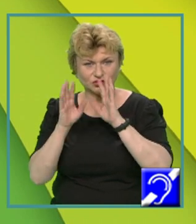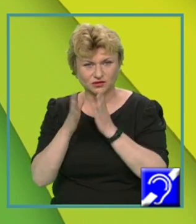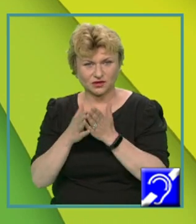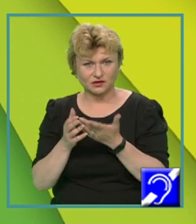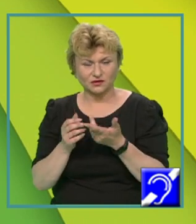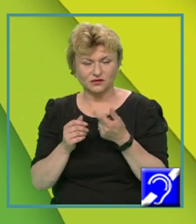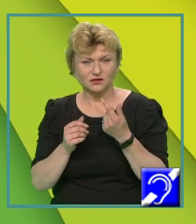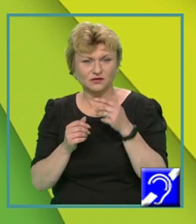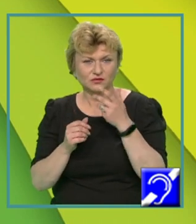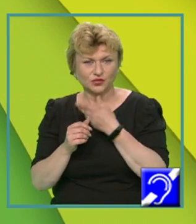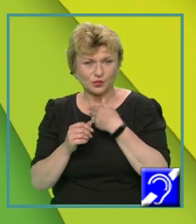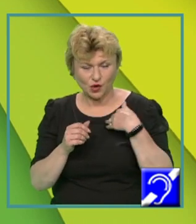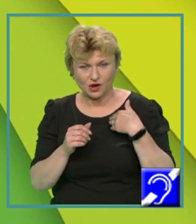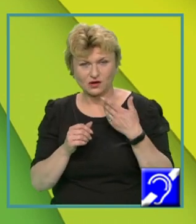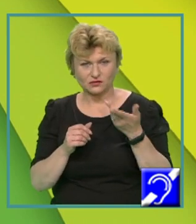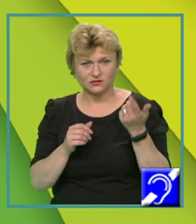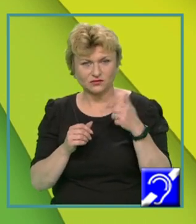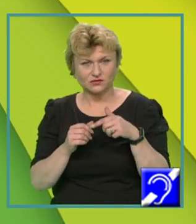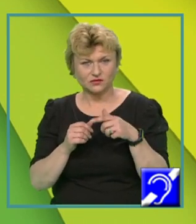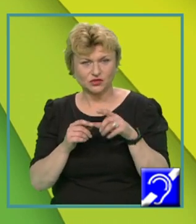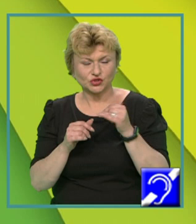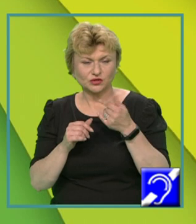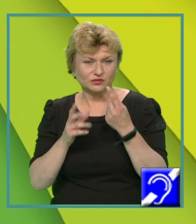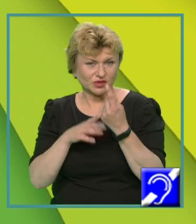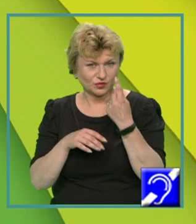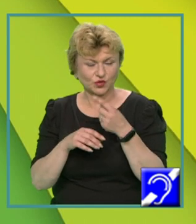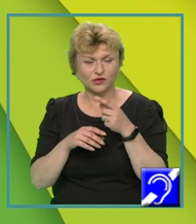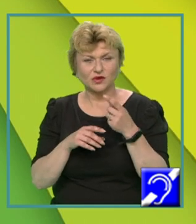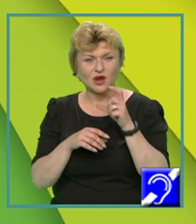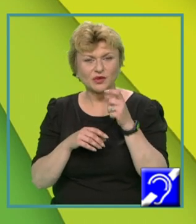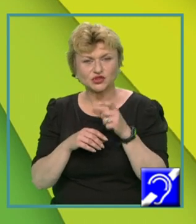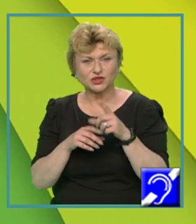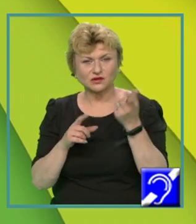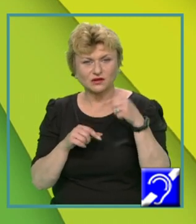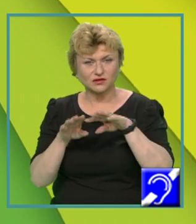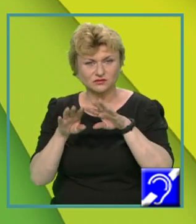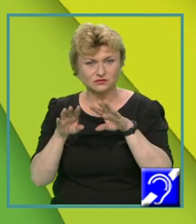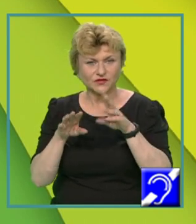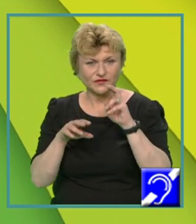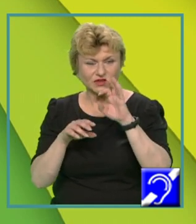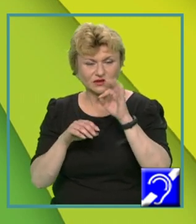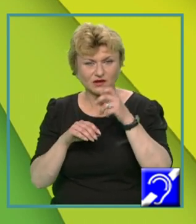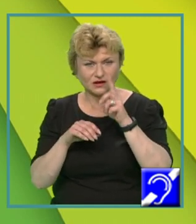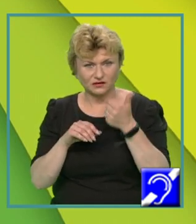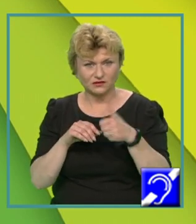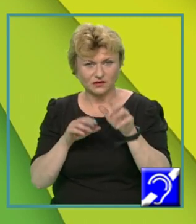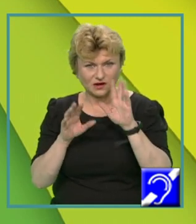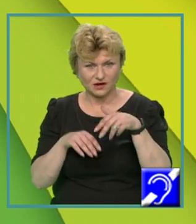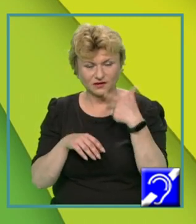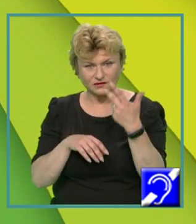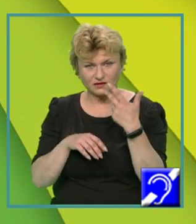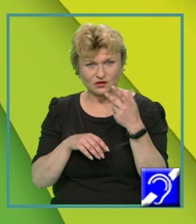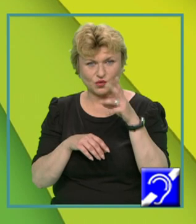capacitatea pulmonară totală cuprinde capacitatea vitală și volumul rezidual. Capacitatea vitală, observați că are trei